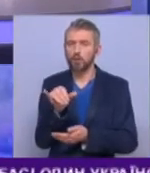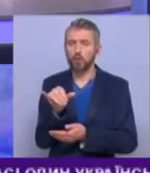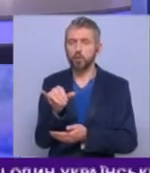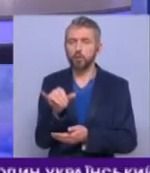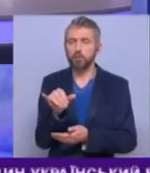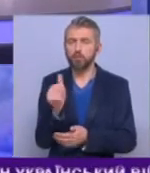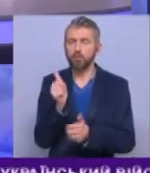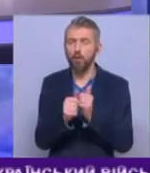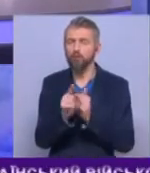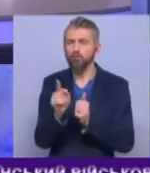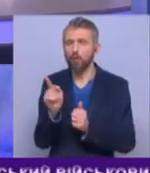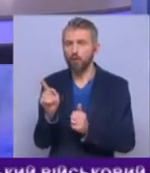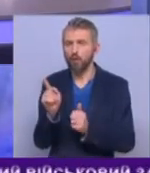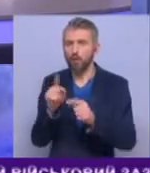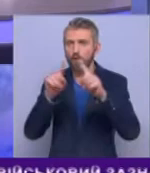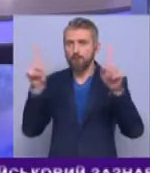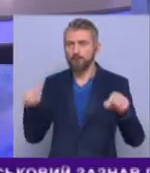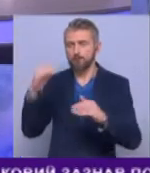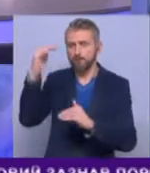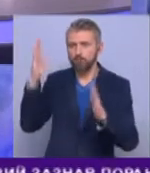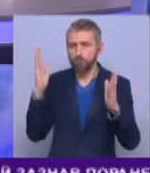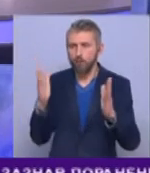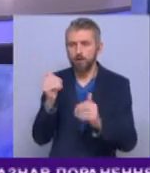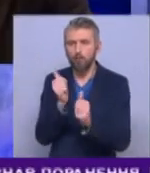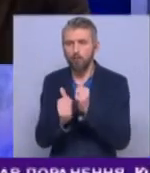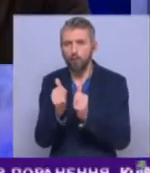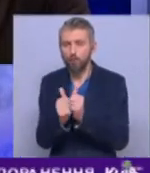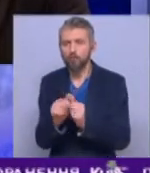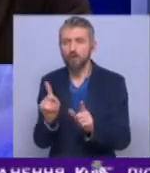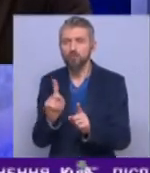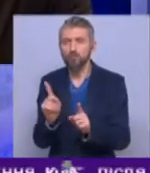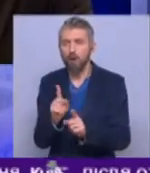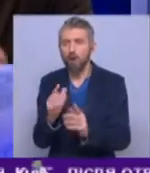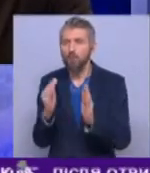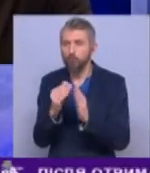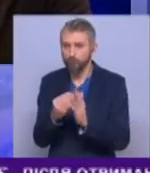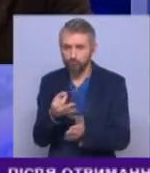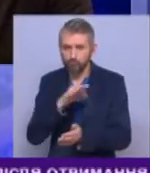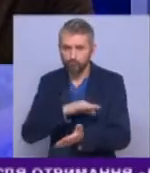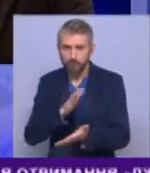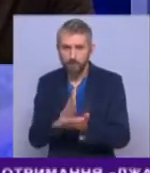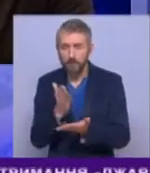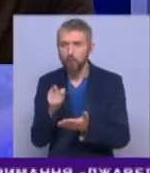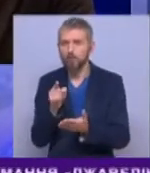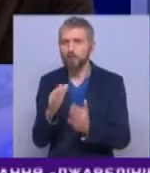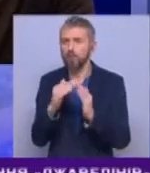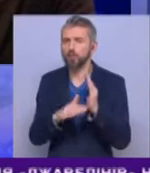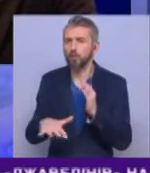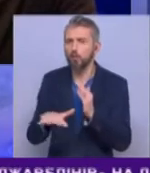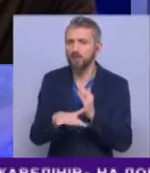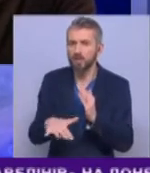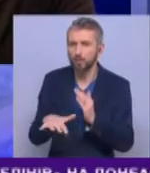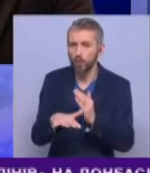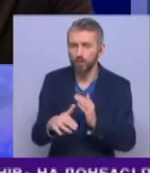у кожного, значить, білборда і у кожного, чи щось заходить в будинок, якщо він стоїть на будинковій території, розумієте?